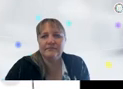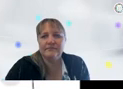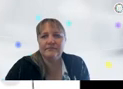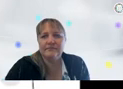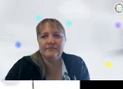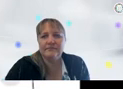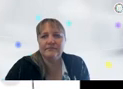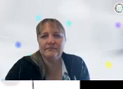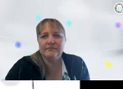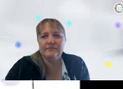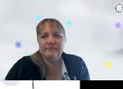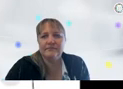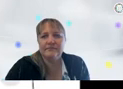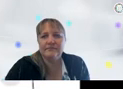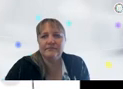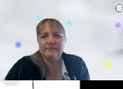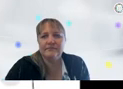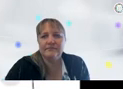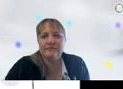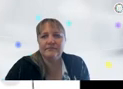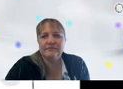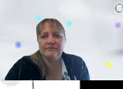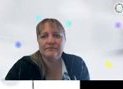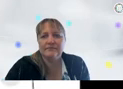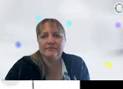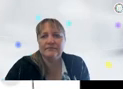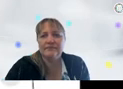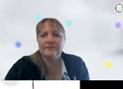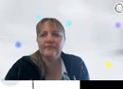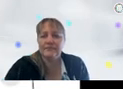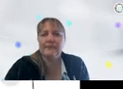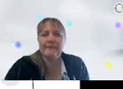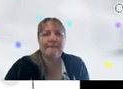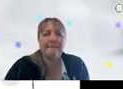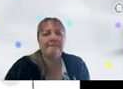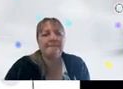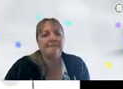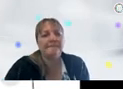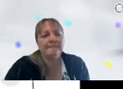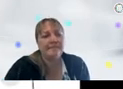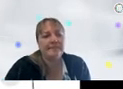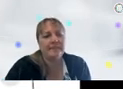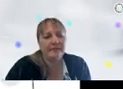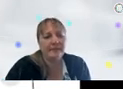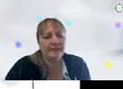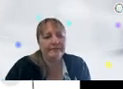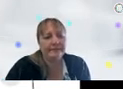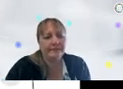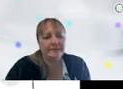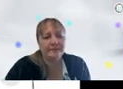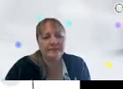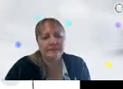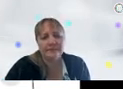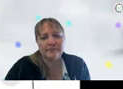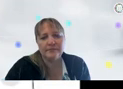9, 10, über Computer Science, digitale Grundbildung, Computational